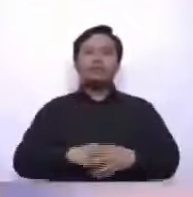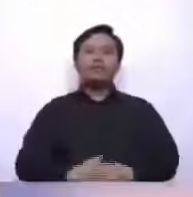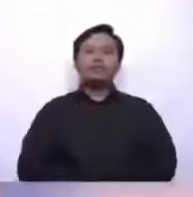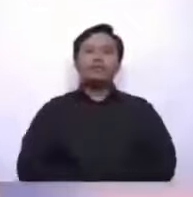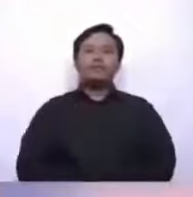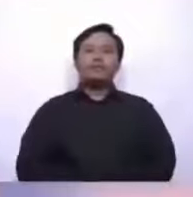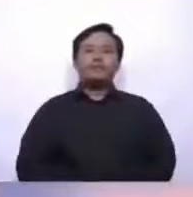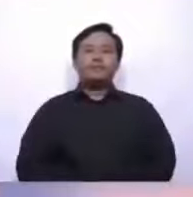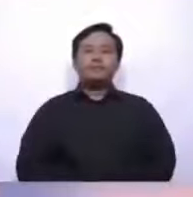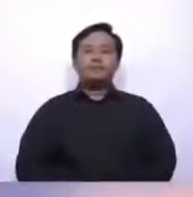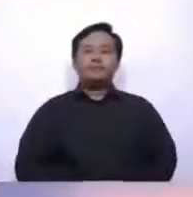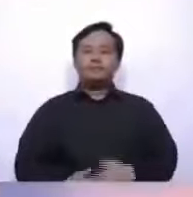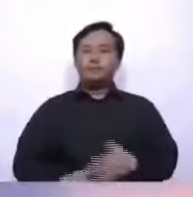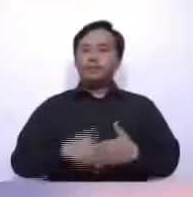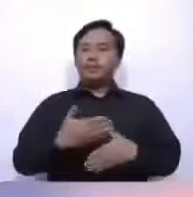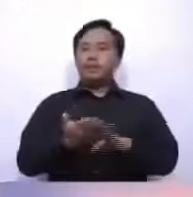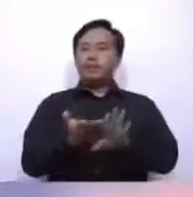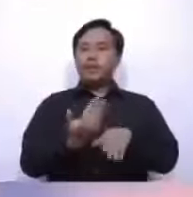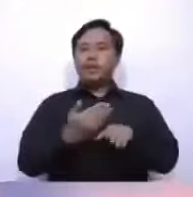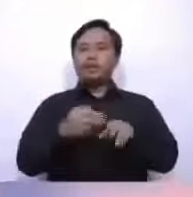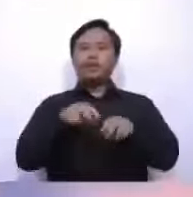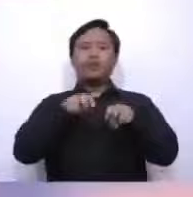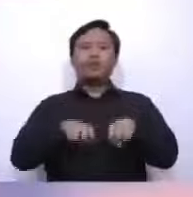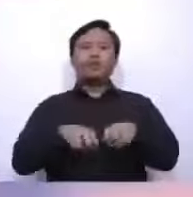kosong dan silakan kembali ke tempat Bapak.